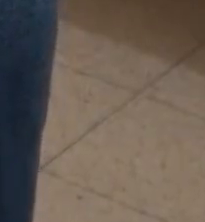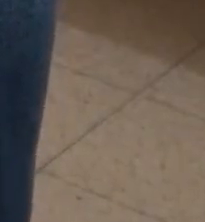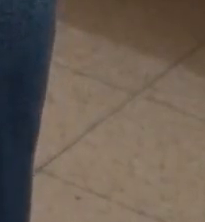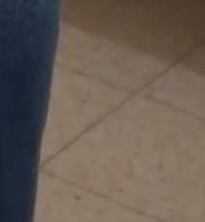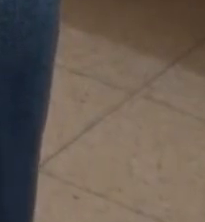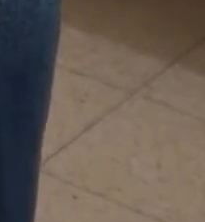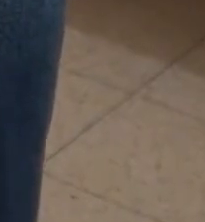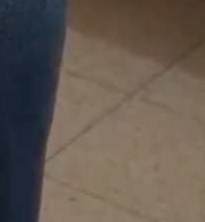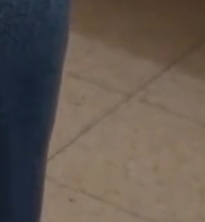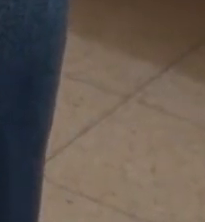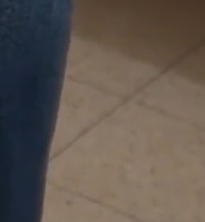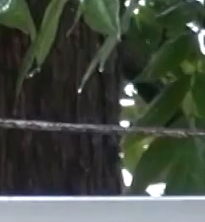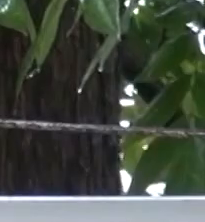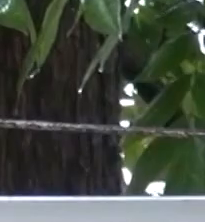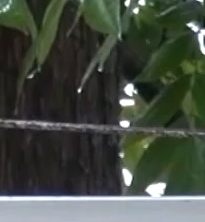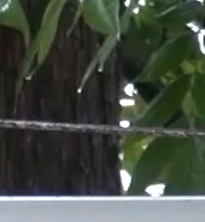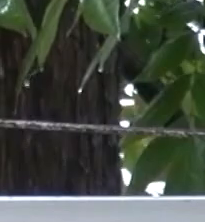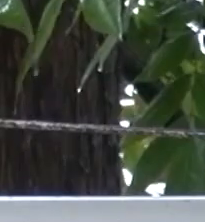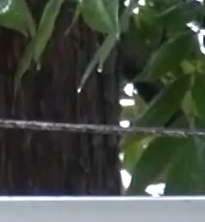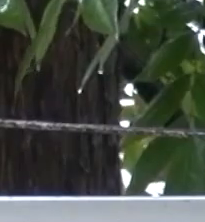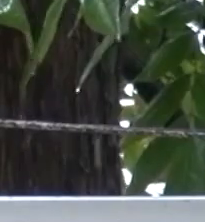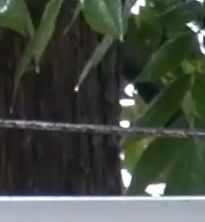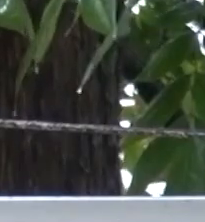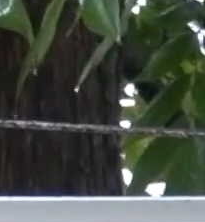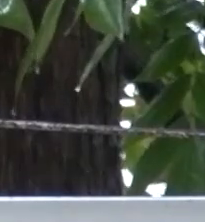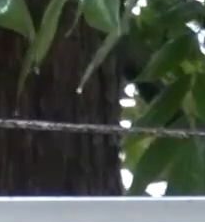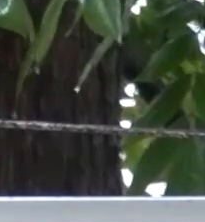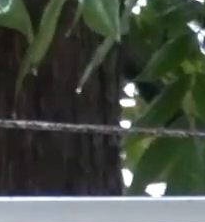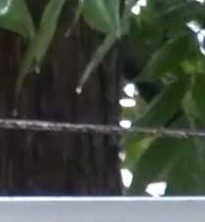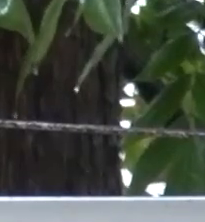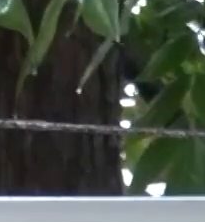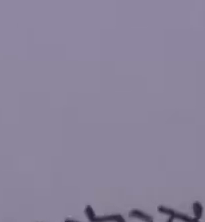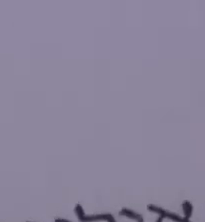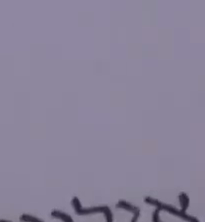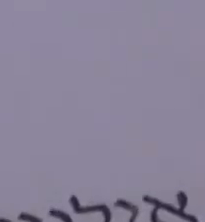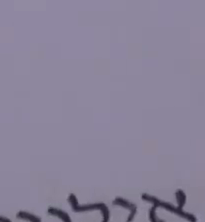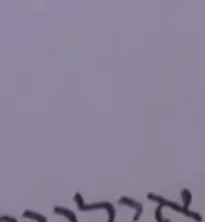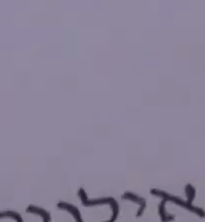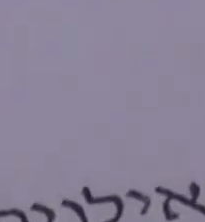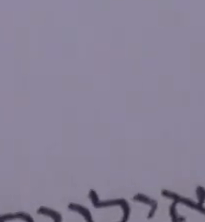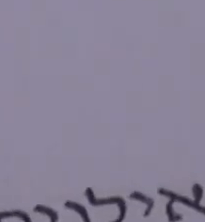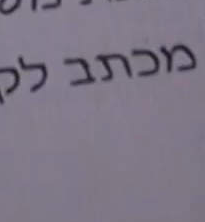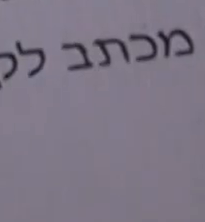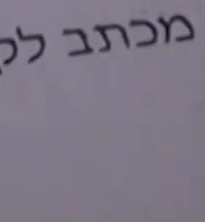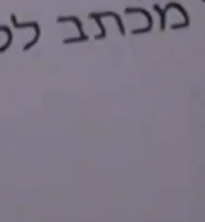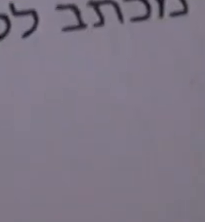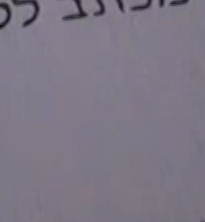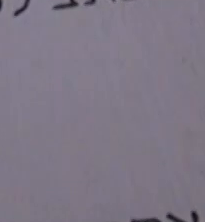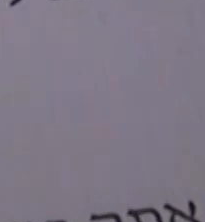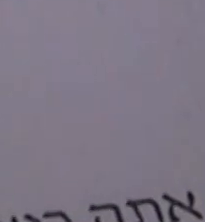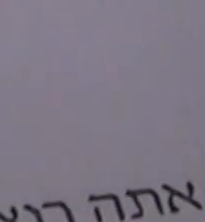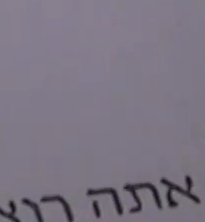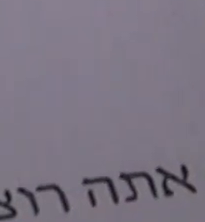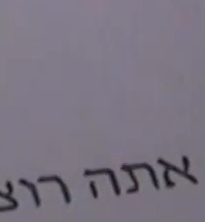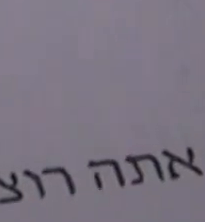כזו שאתה לא יודע להתמודד עם זה. שימוש, סחר ועבירות רכוש, שזה התפרצות לבתים. לפני שנכנסתי למאסר ראשון,